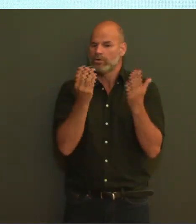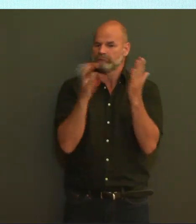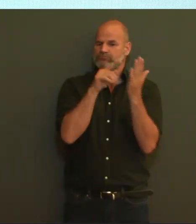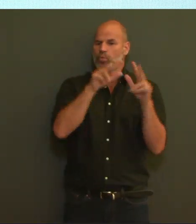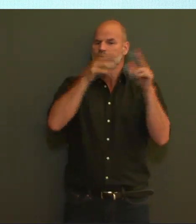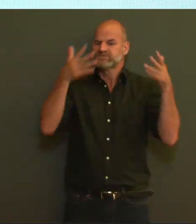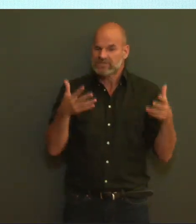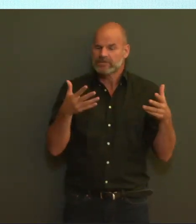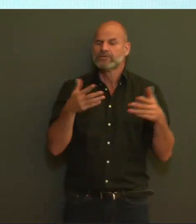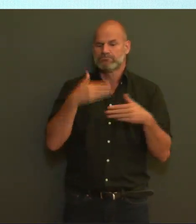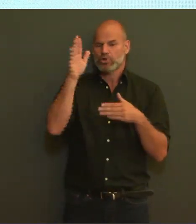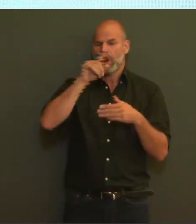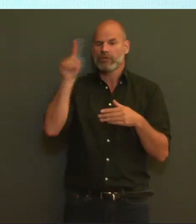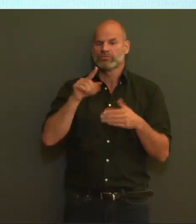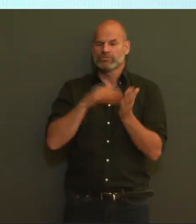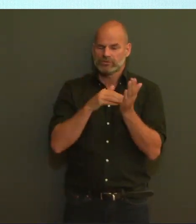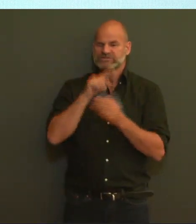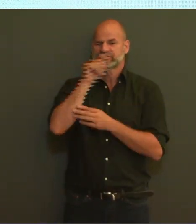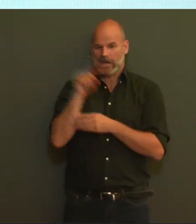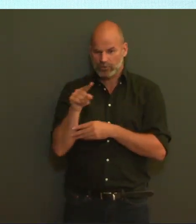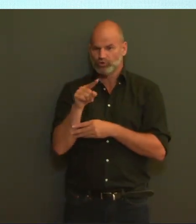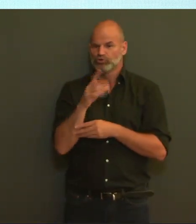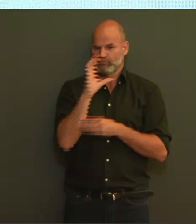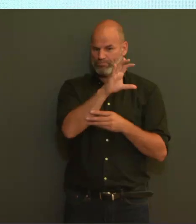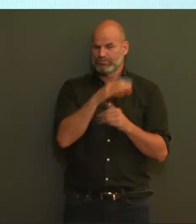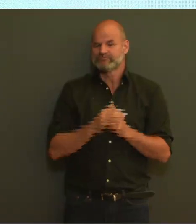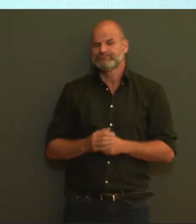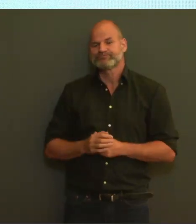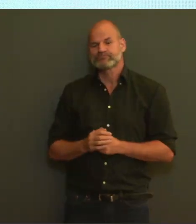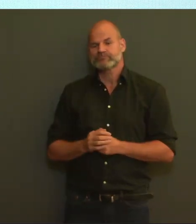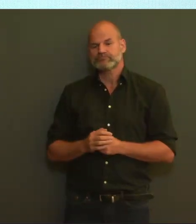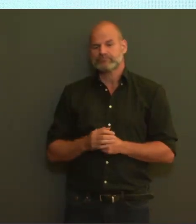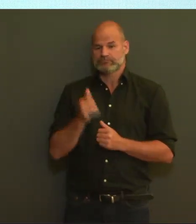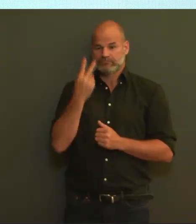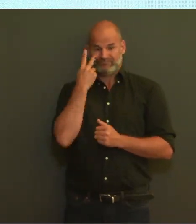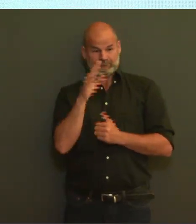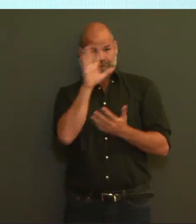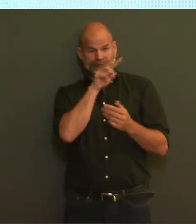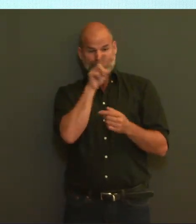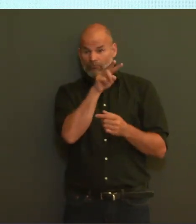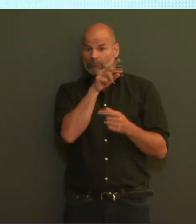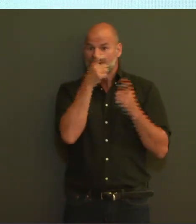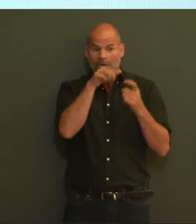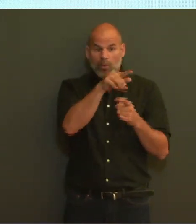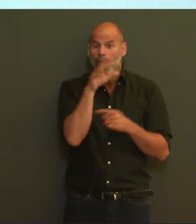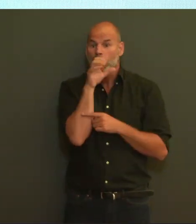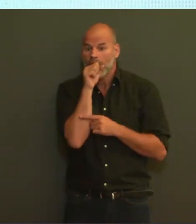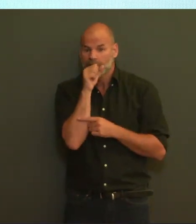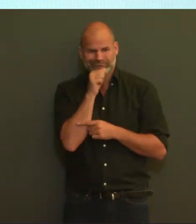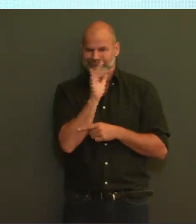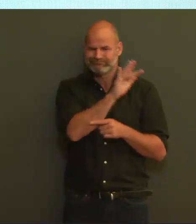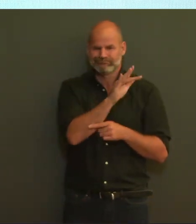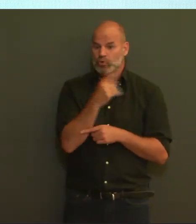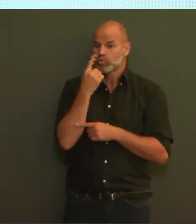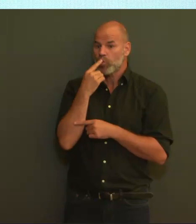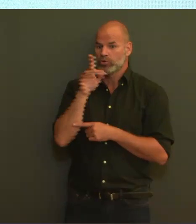te reizen en is het in principe verboden om naar een rode zone te reizen. Bij terugkeer uit een rode zone moet u